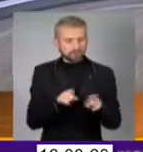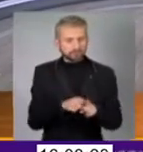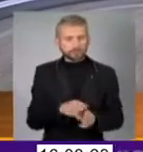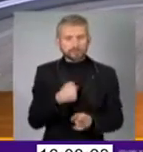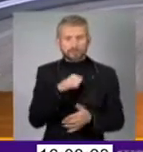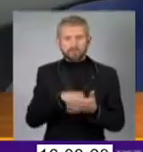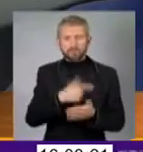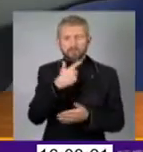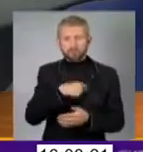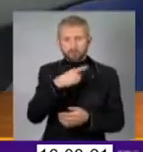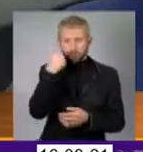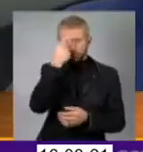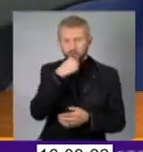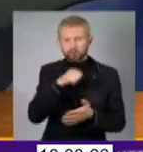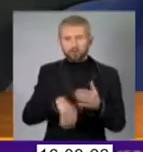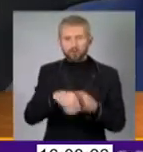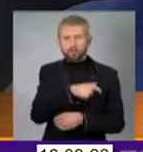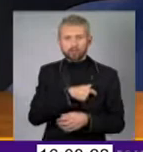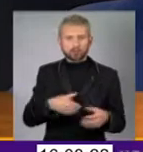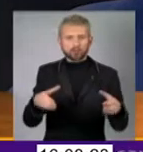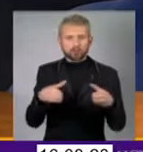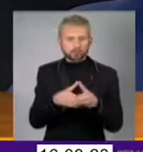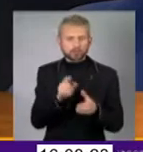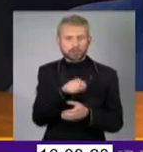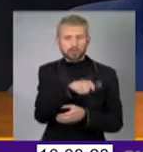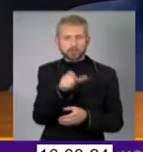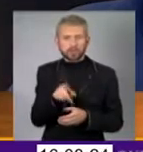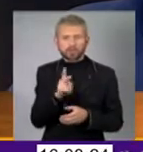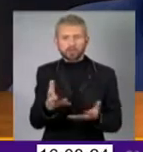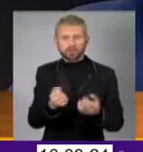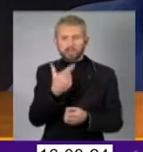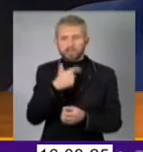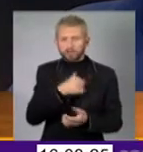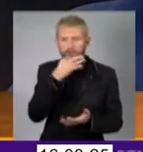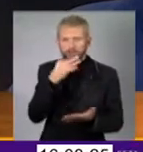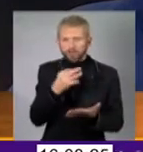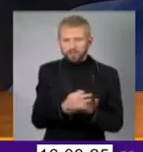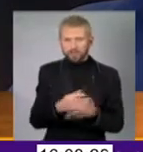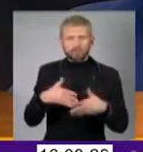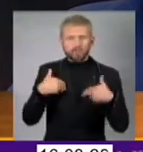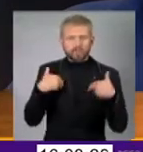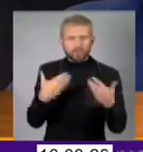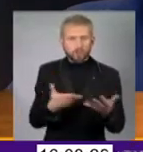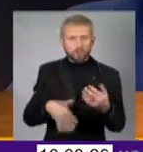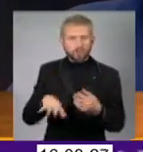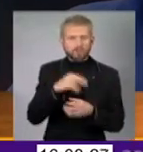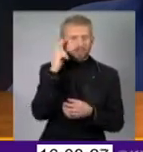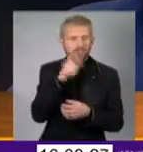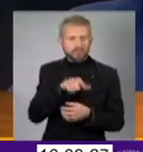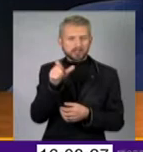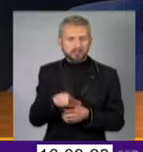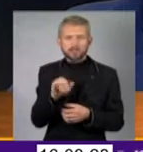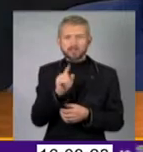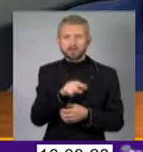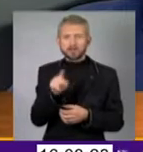від себе особисто, від цього депутатського корпусу, тих людей, які взяли на себе сьогодні відповідальність, вітаю всіх киян і